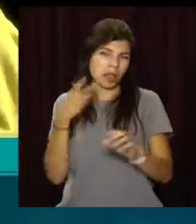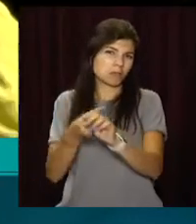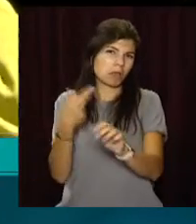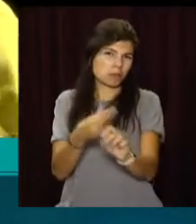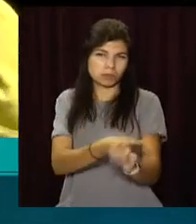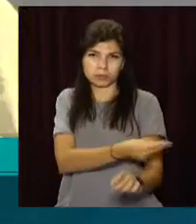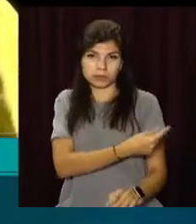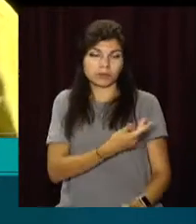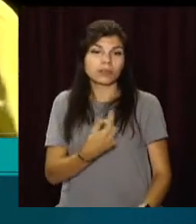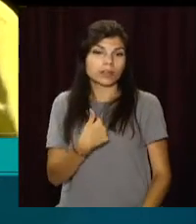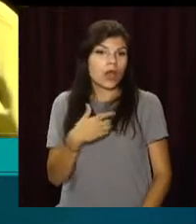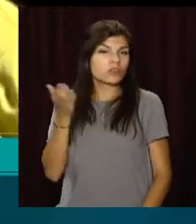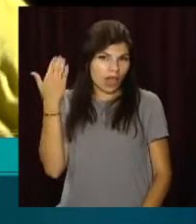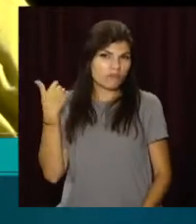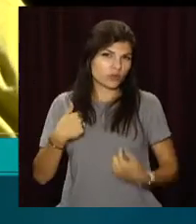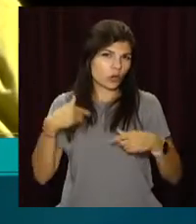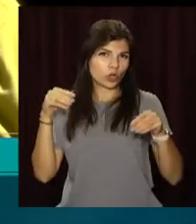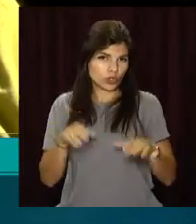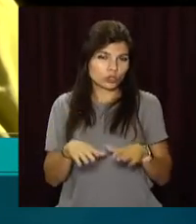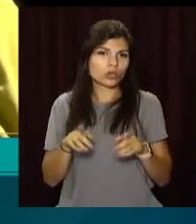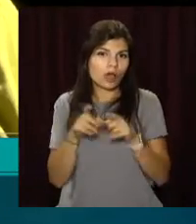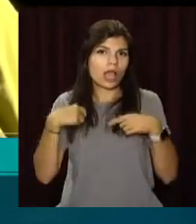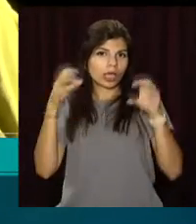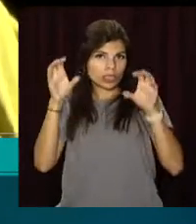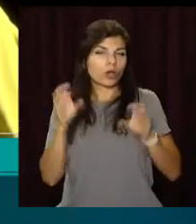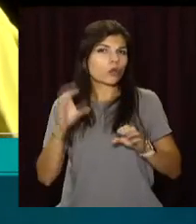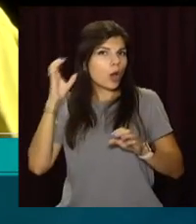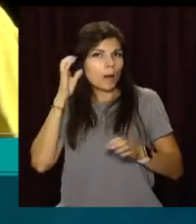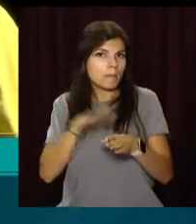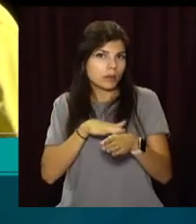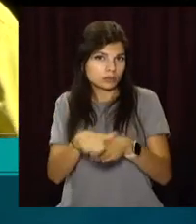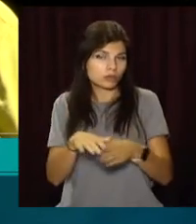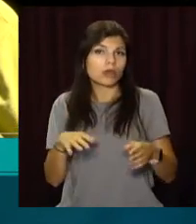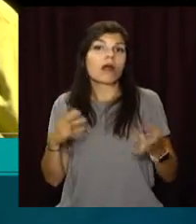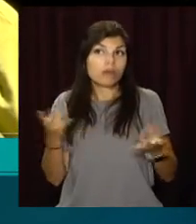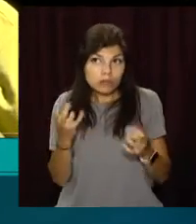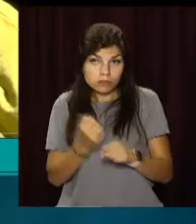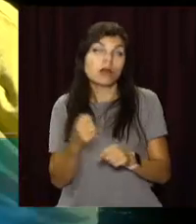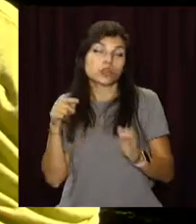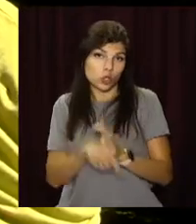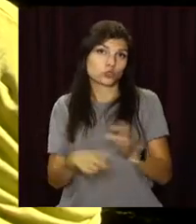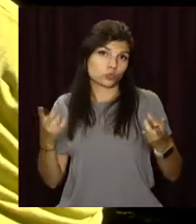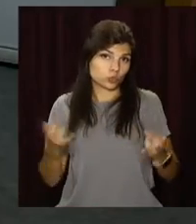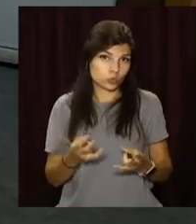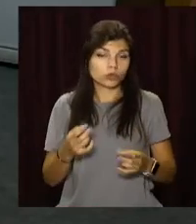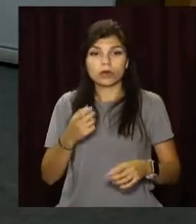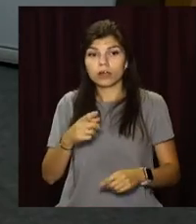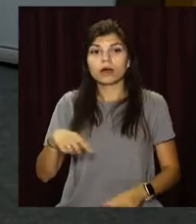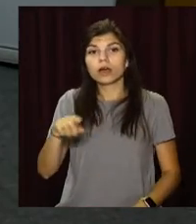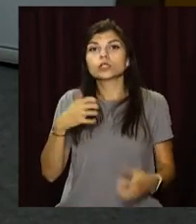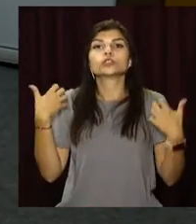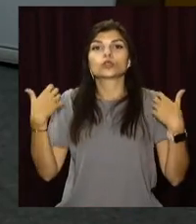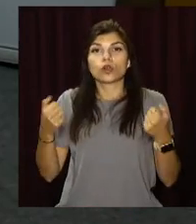швидко, все добре. Я давно вирішила, законопослушний громадянин, потрібно зробити, знаєш, потрібно зробити. В